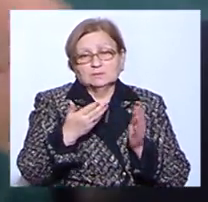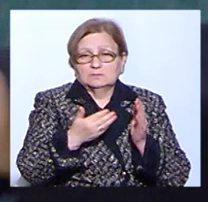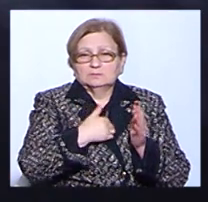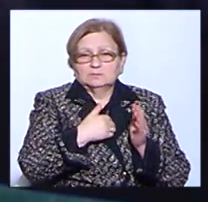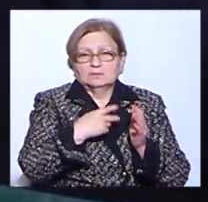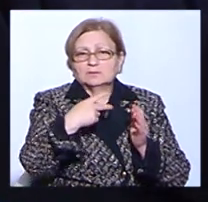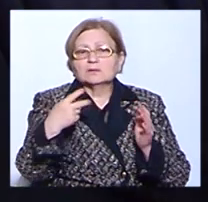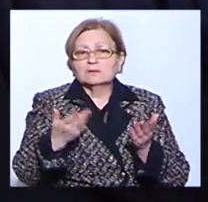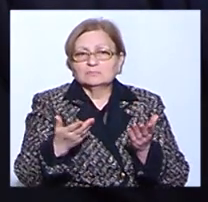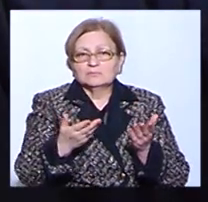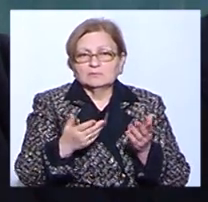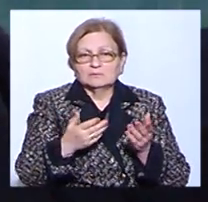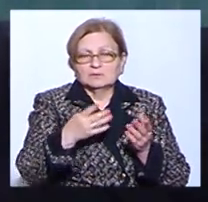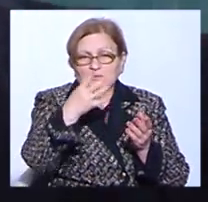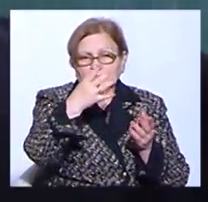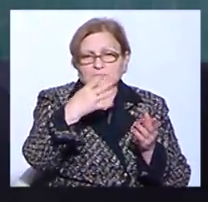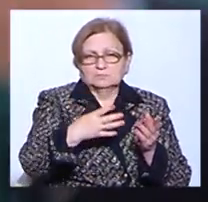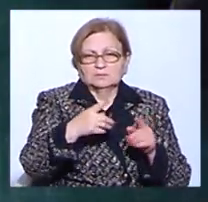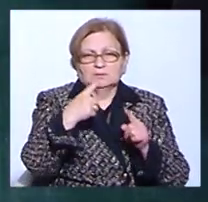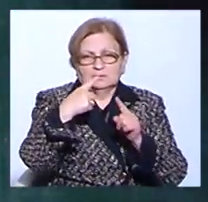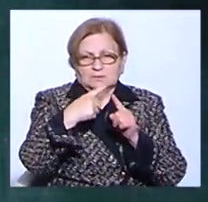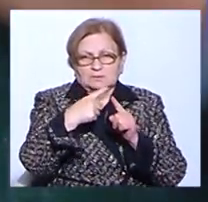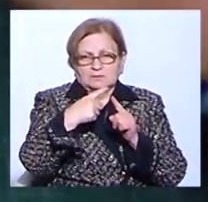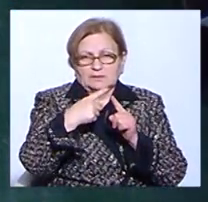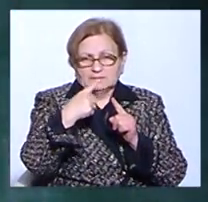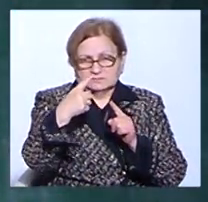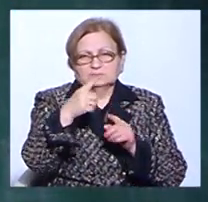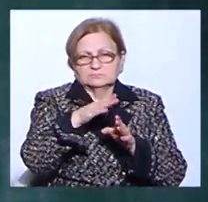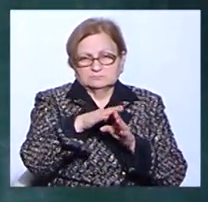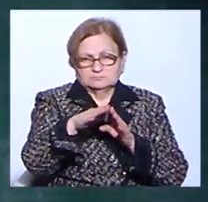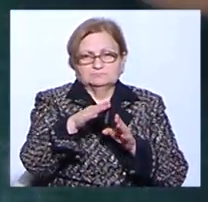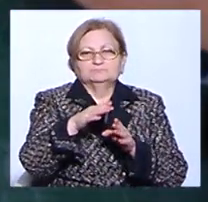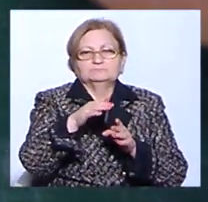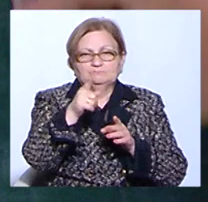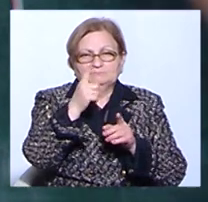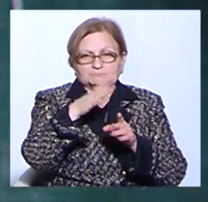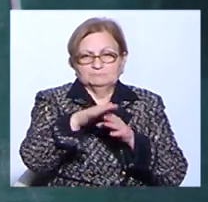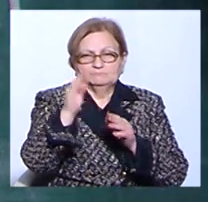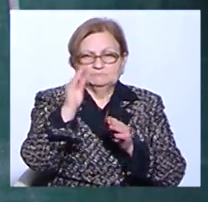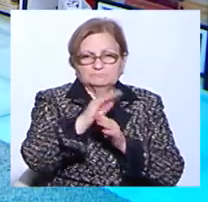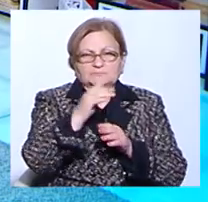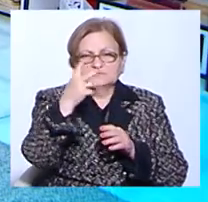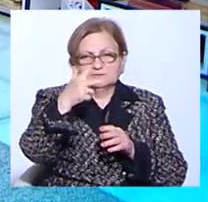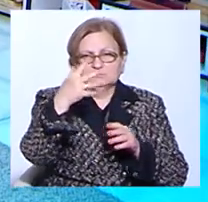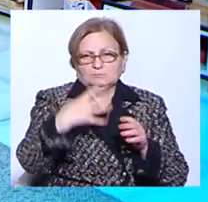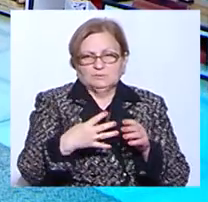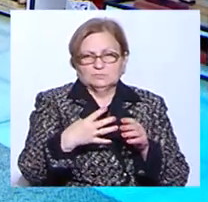რა გამოვიდა, დავწეროთ 4 მე-4-ს პლუს 3 მე-4-ი, ანუ 1 პლუს 3 მე-4-ი, ანუ